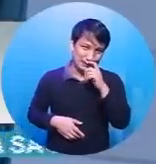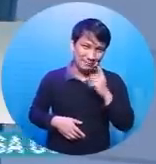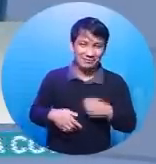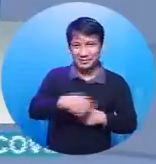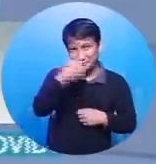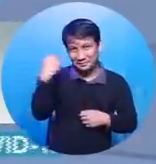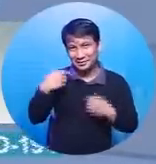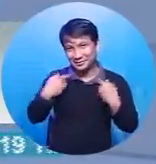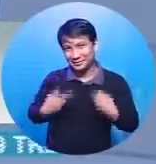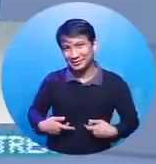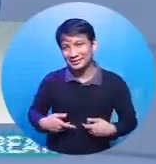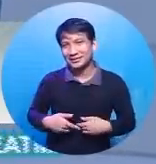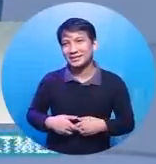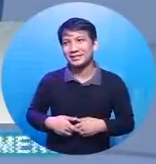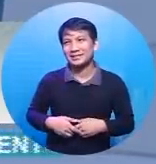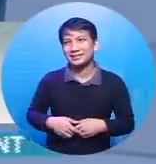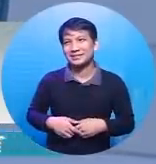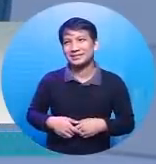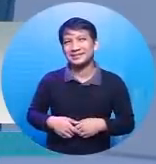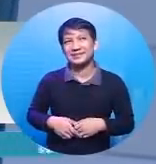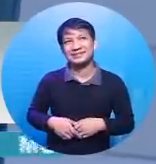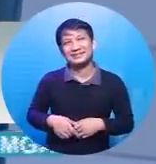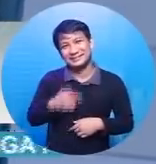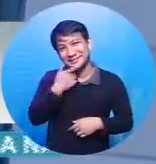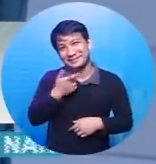Okay. At dahil...